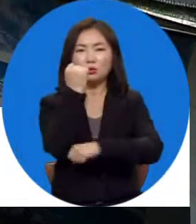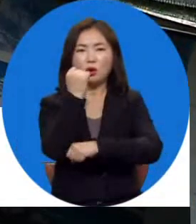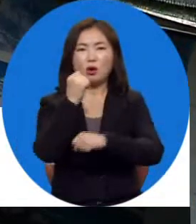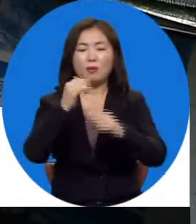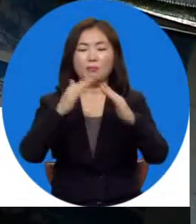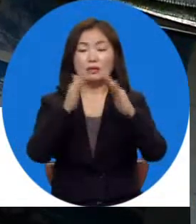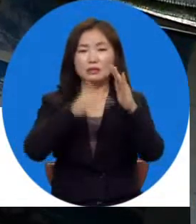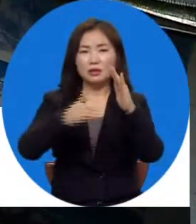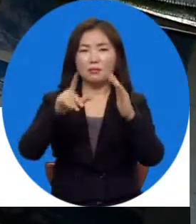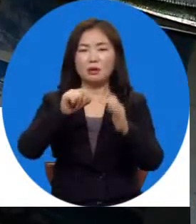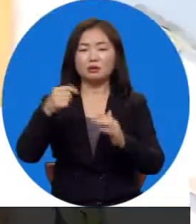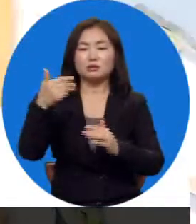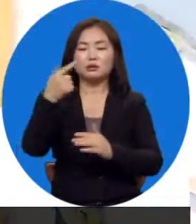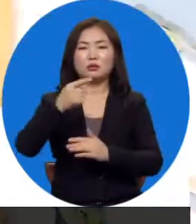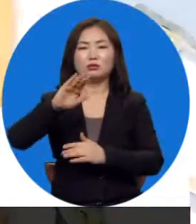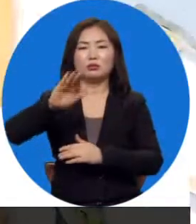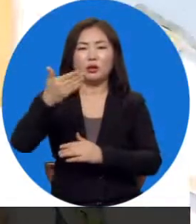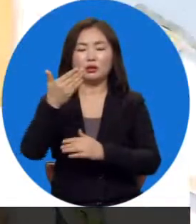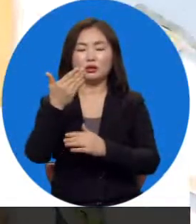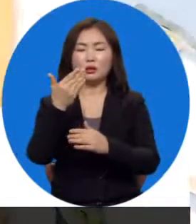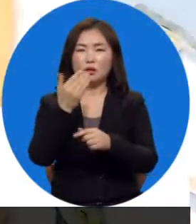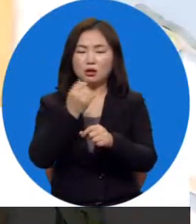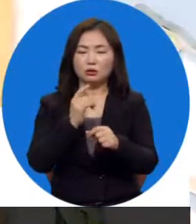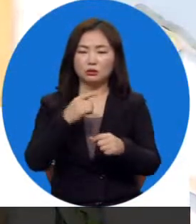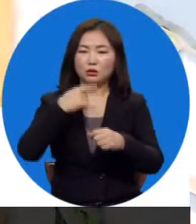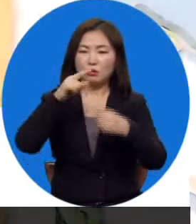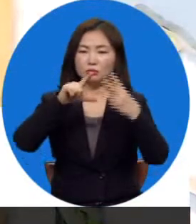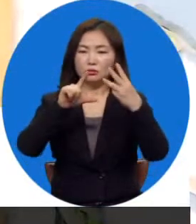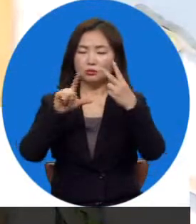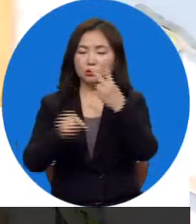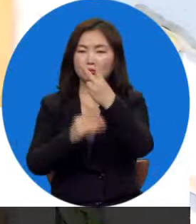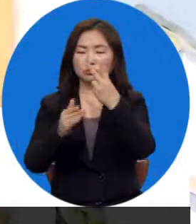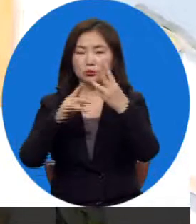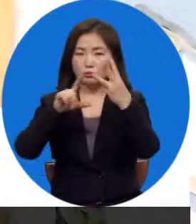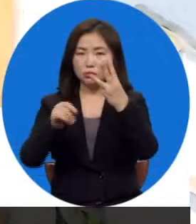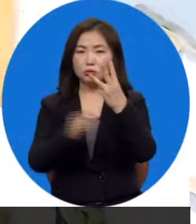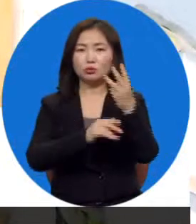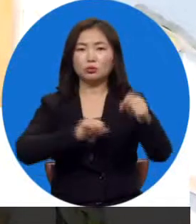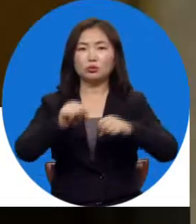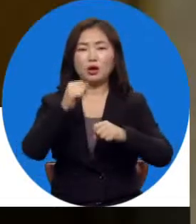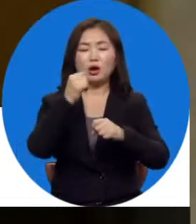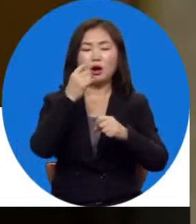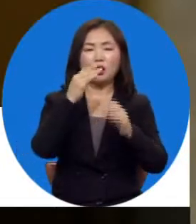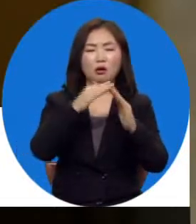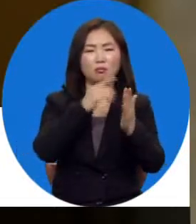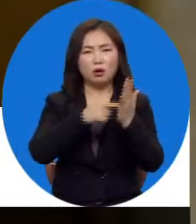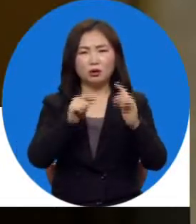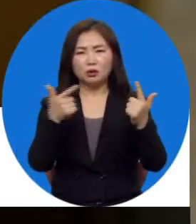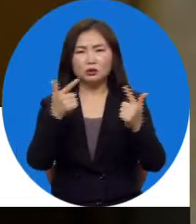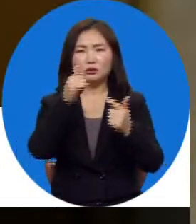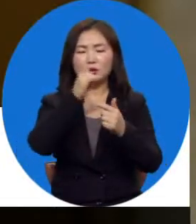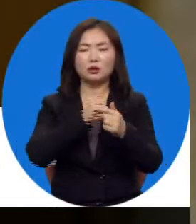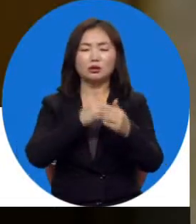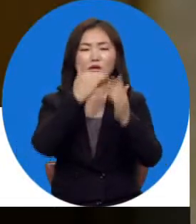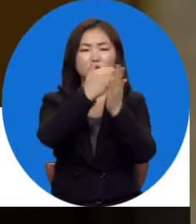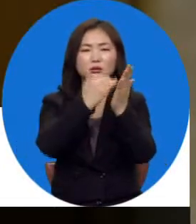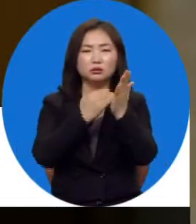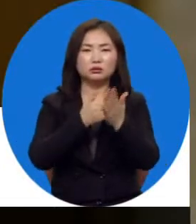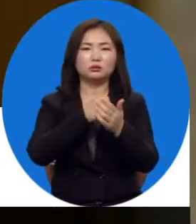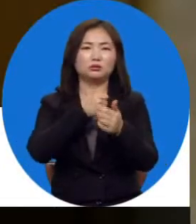빈 집만 1900여 가구를 대상으로 다음달에 실태를 조사해 상태와 위해 성 등을 따져 등급을